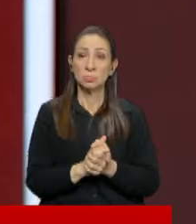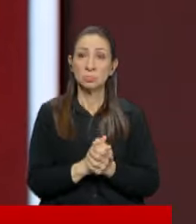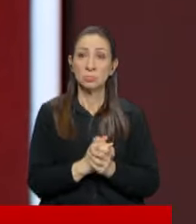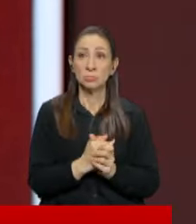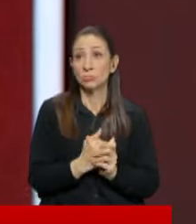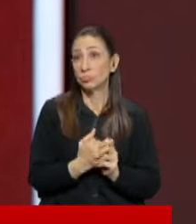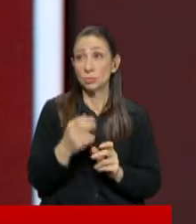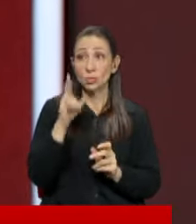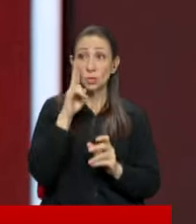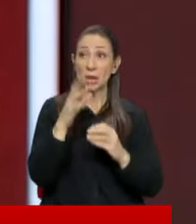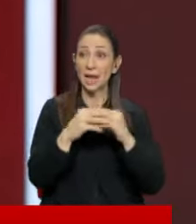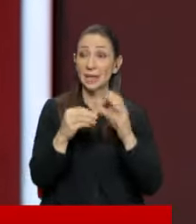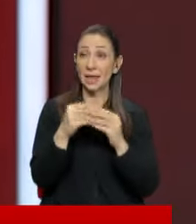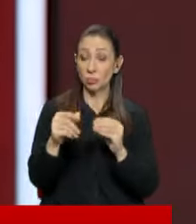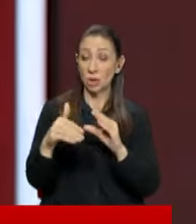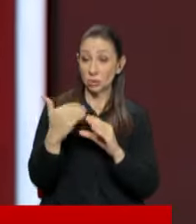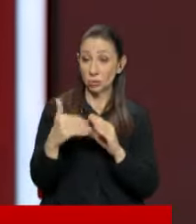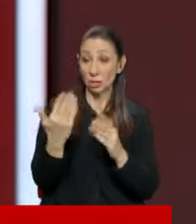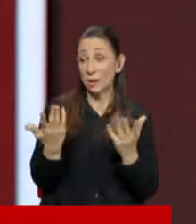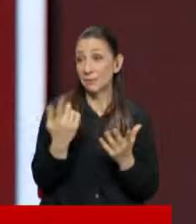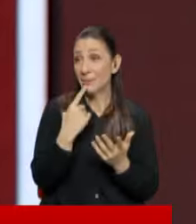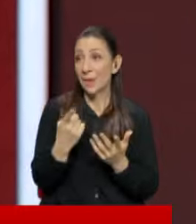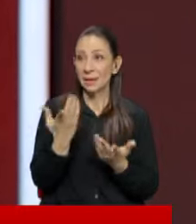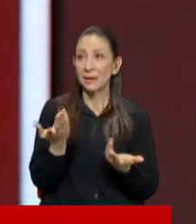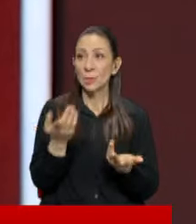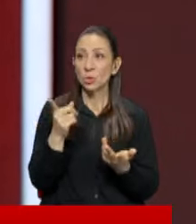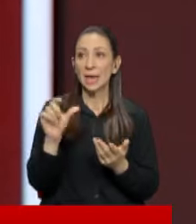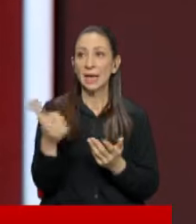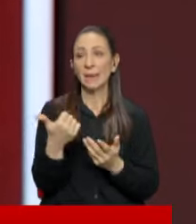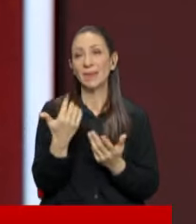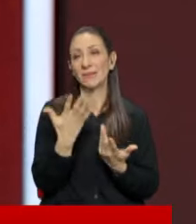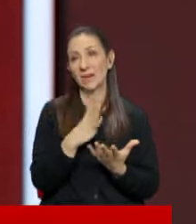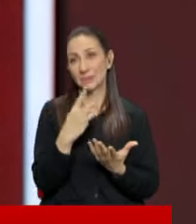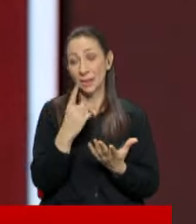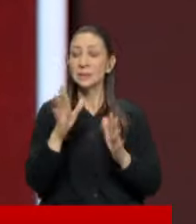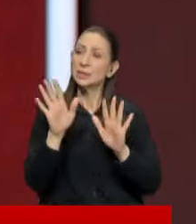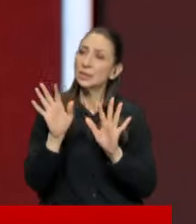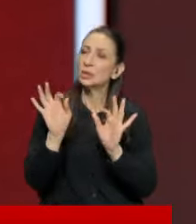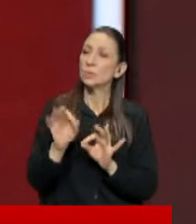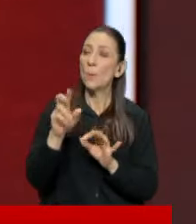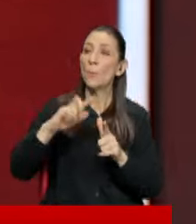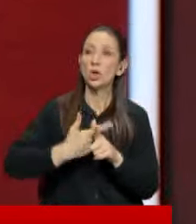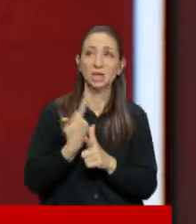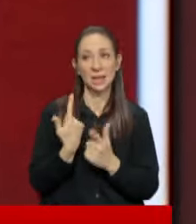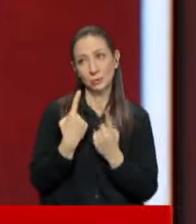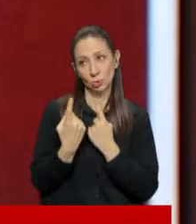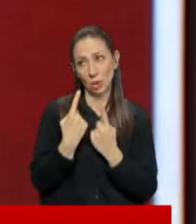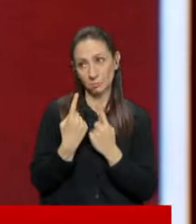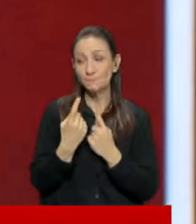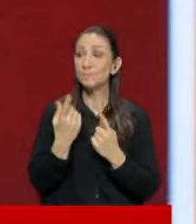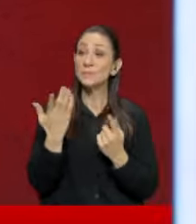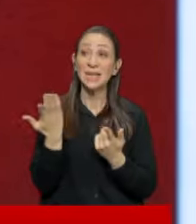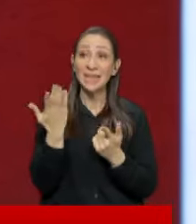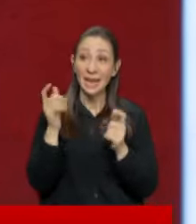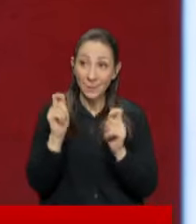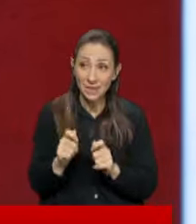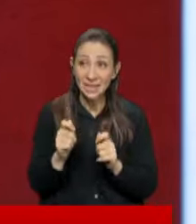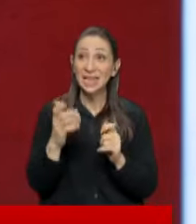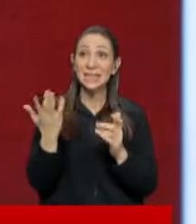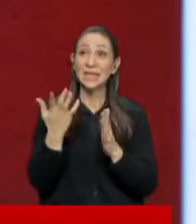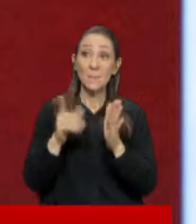Yani sonuçta Adanalılar da bunu yazıyorsa demek ki bunu da kıymetlendirmişler. Evet. Şimdi projelerinize gelelim. Ne kadarını yaptınız,